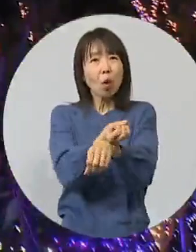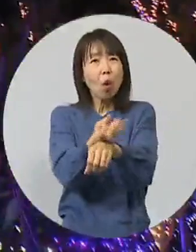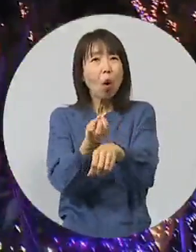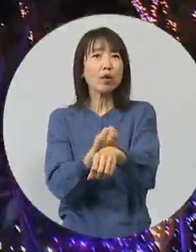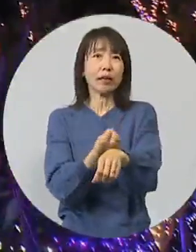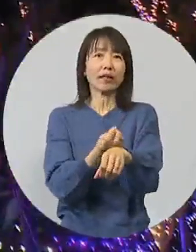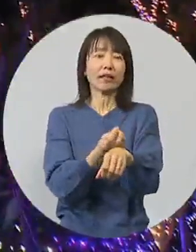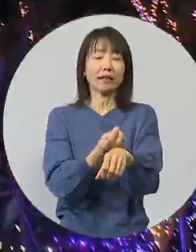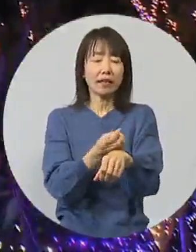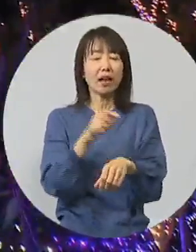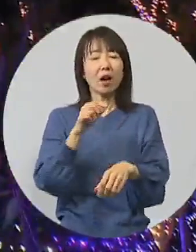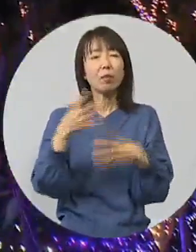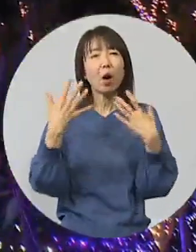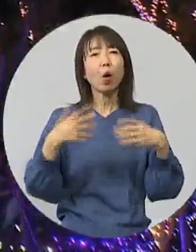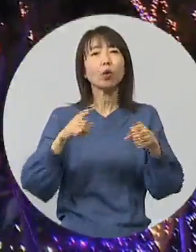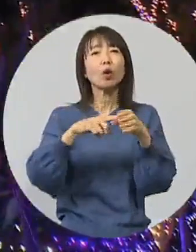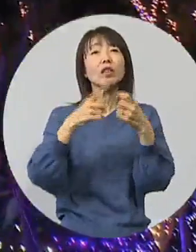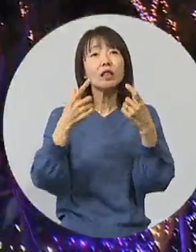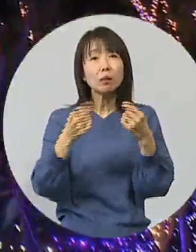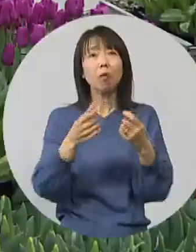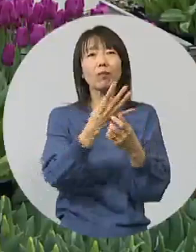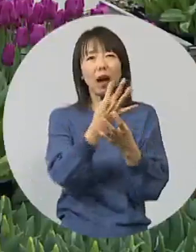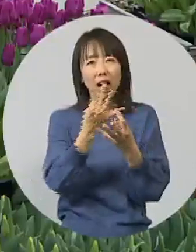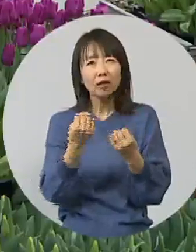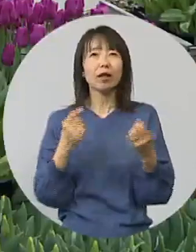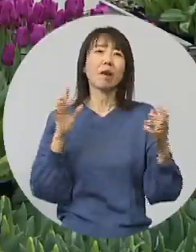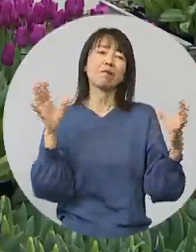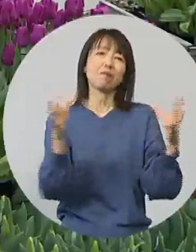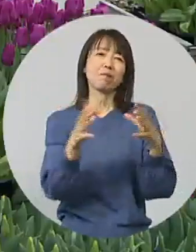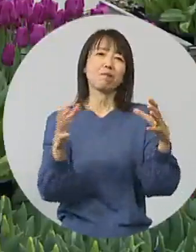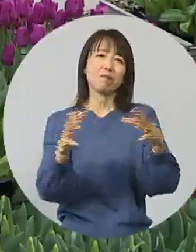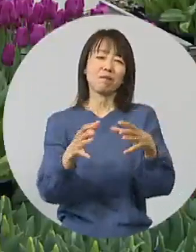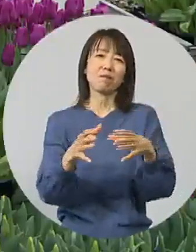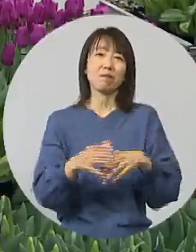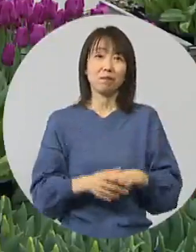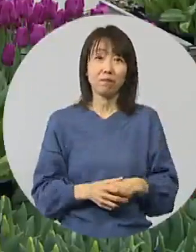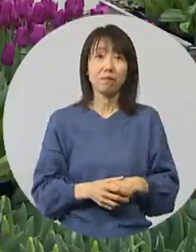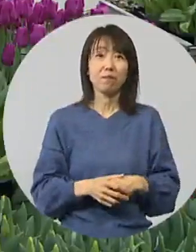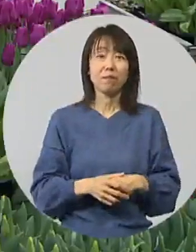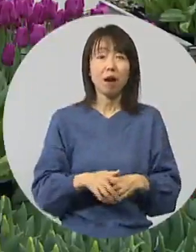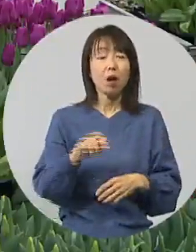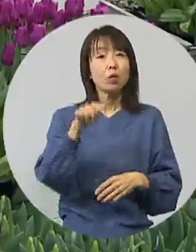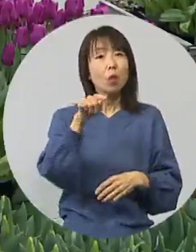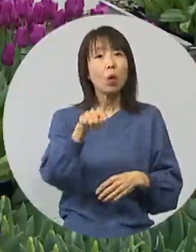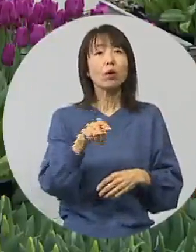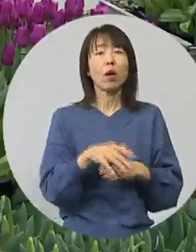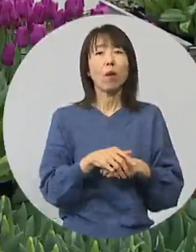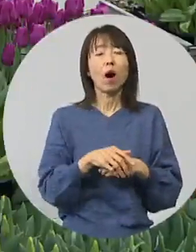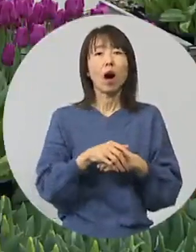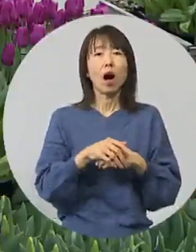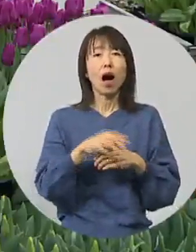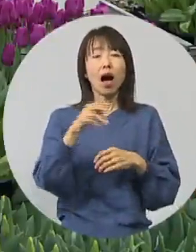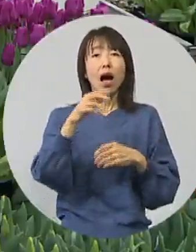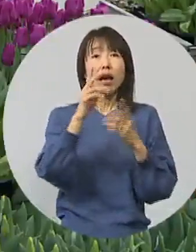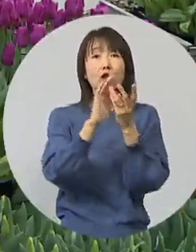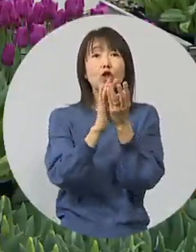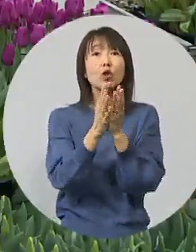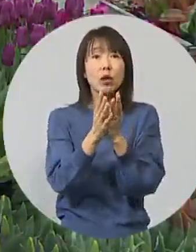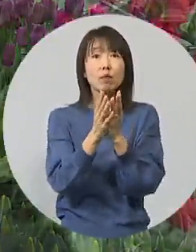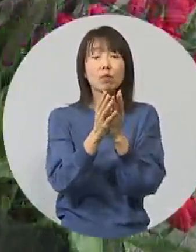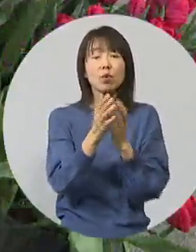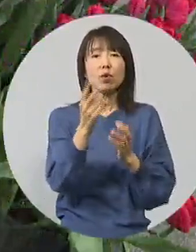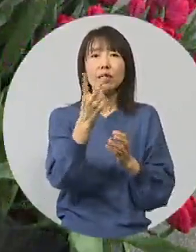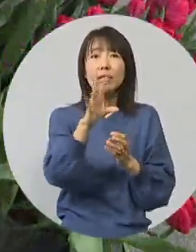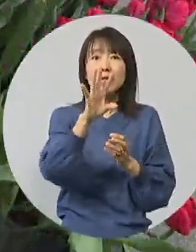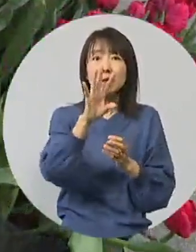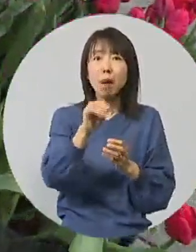も多くの方に楽しんでいただきました。その江ノ島サムエル・コッキング園では2万株ものウィンターチューリップ